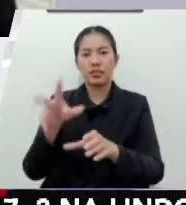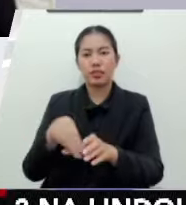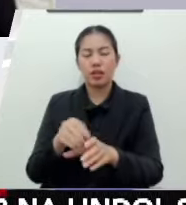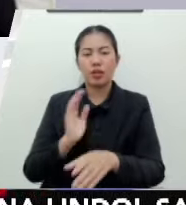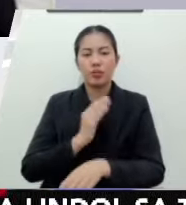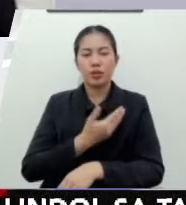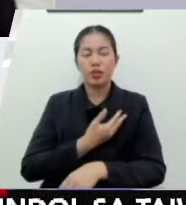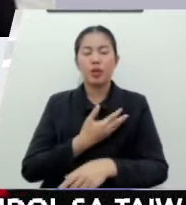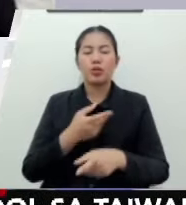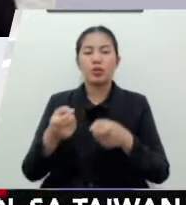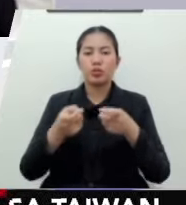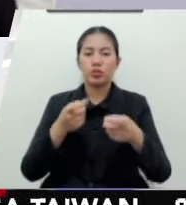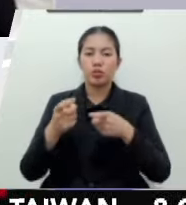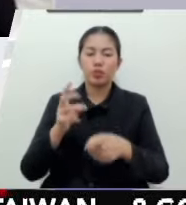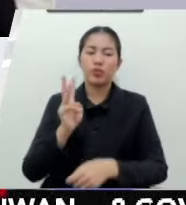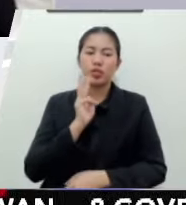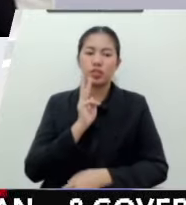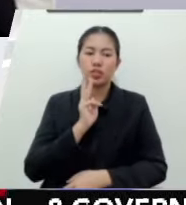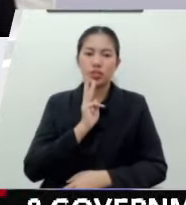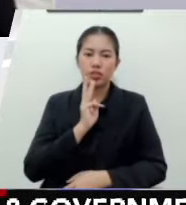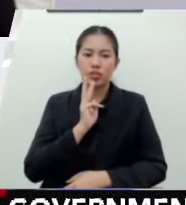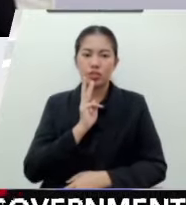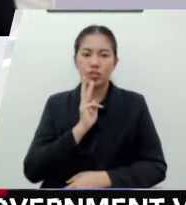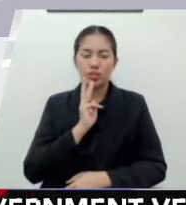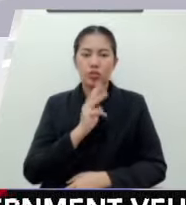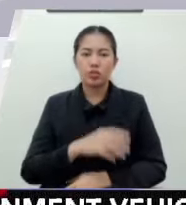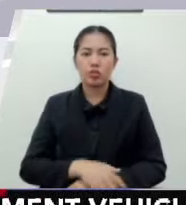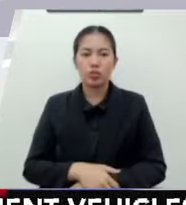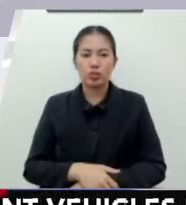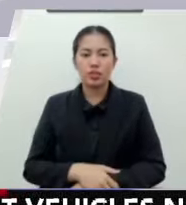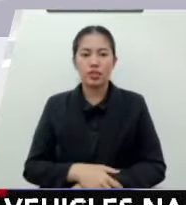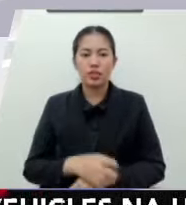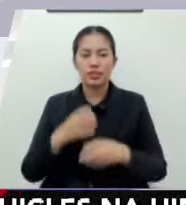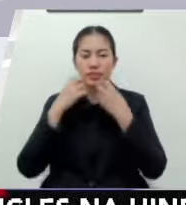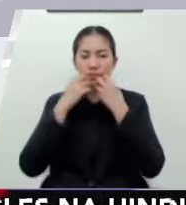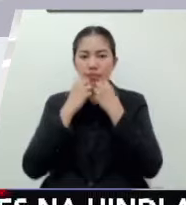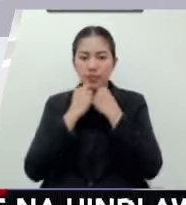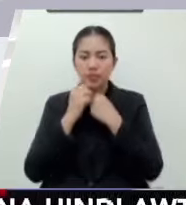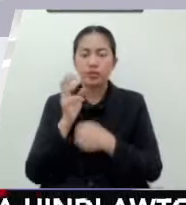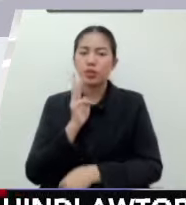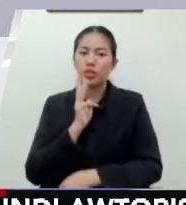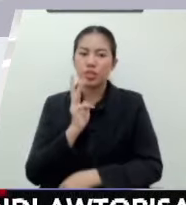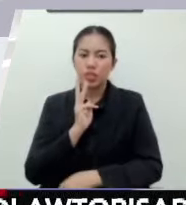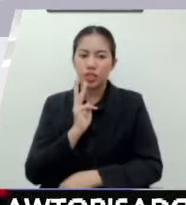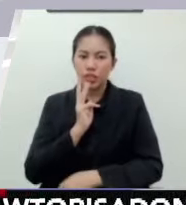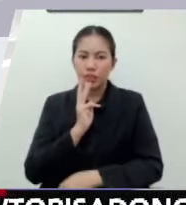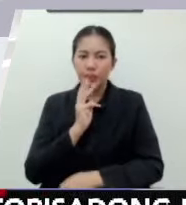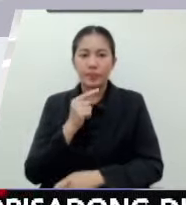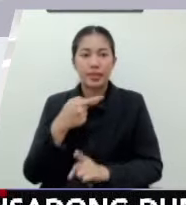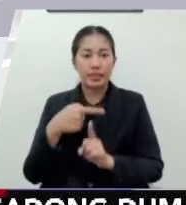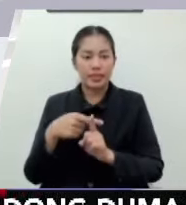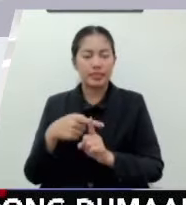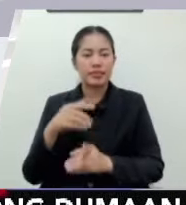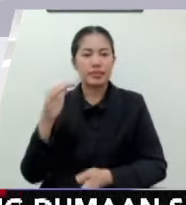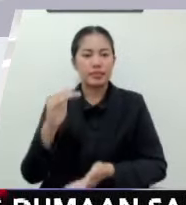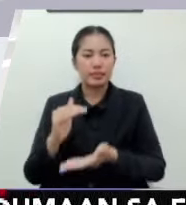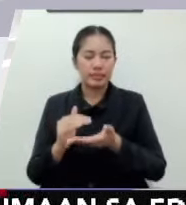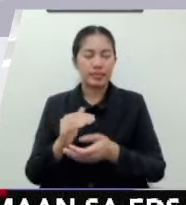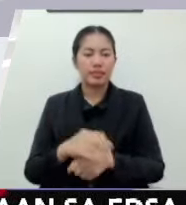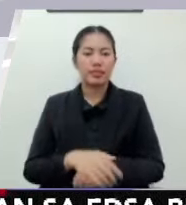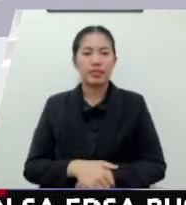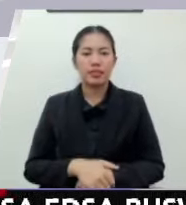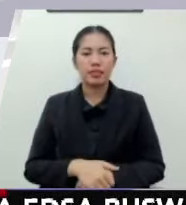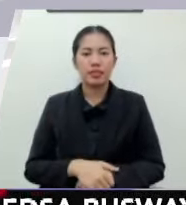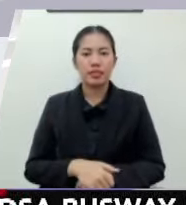management strategies po no para makatipid po tayo ng tubig at para din po mabawasan itong ating pong tinatawag na